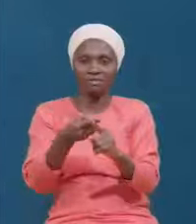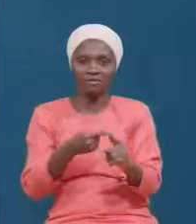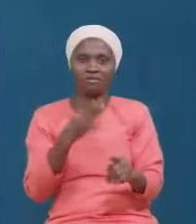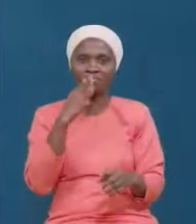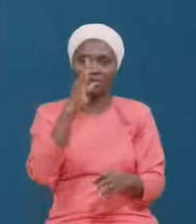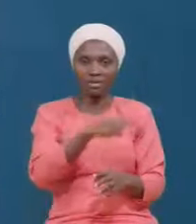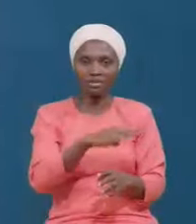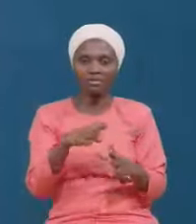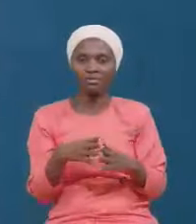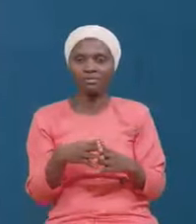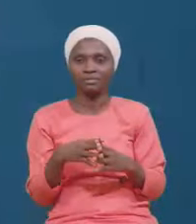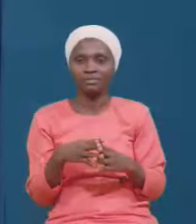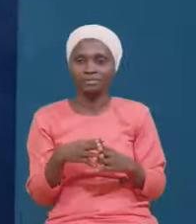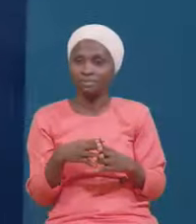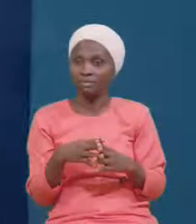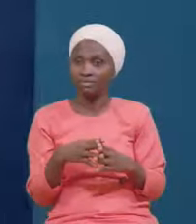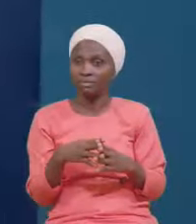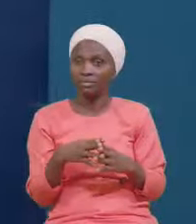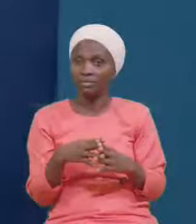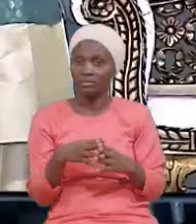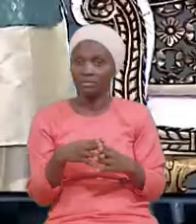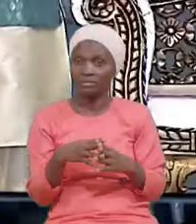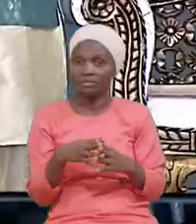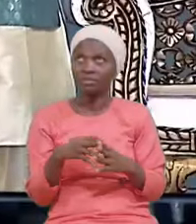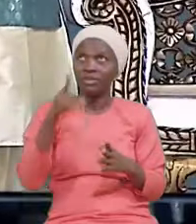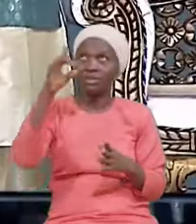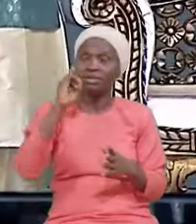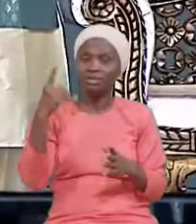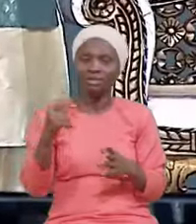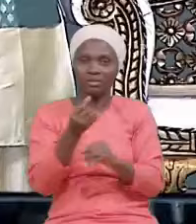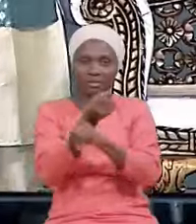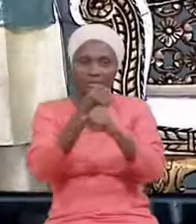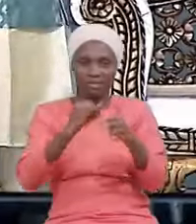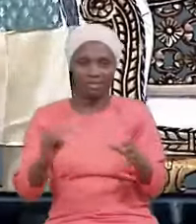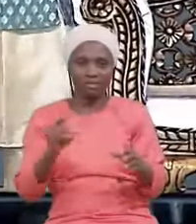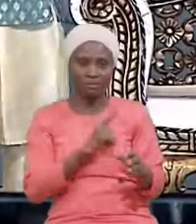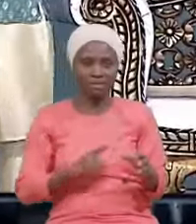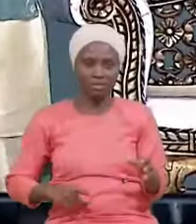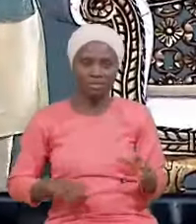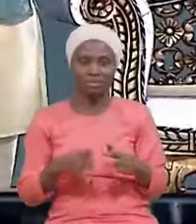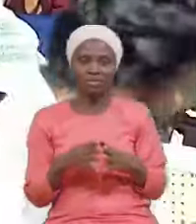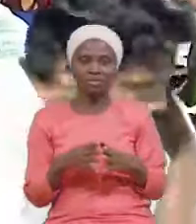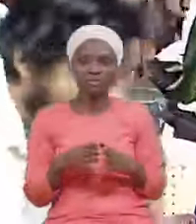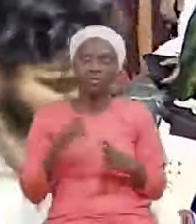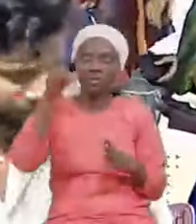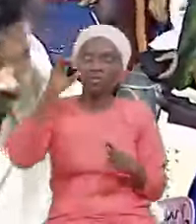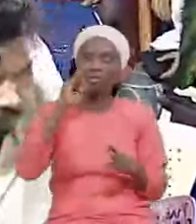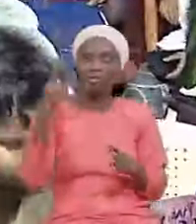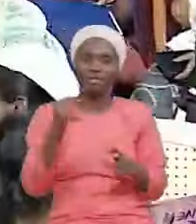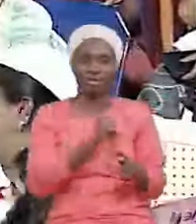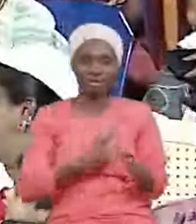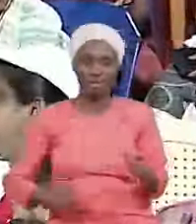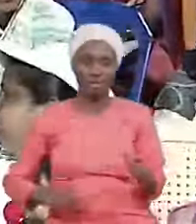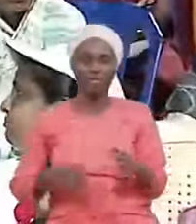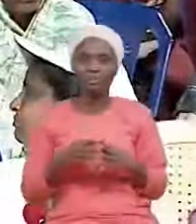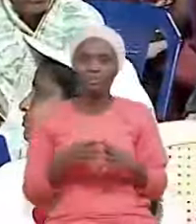evil. అలాగే కీడు నుంచి రక్షిస్తారు. He is the saving Lord. is Lord.